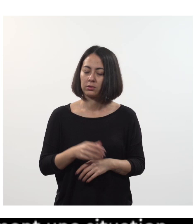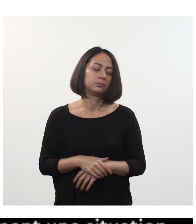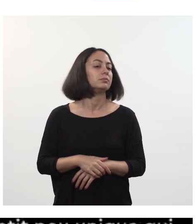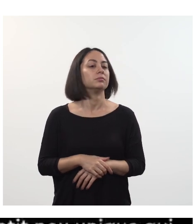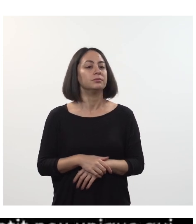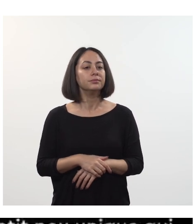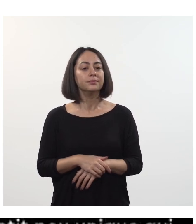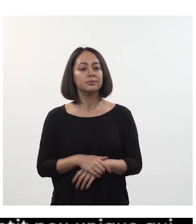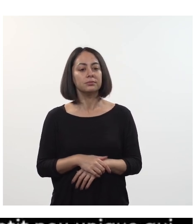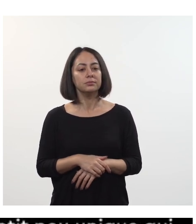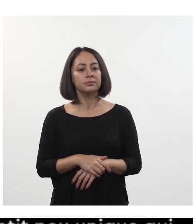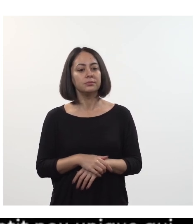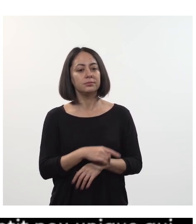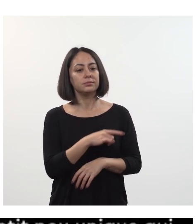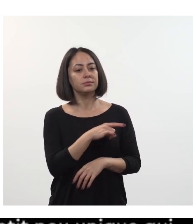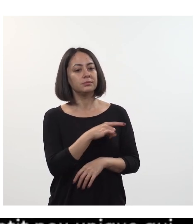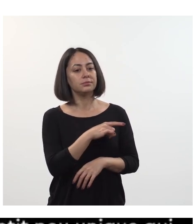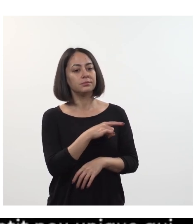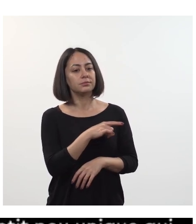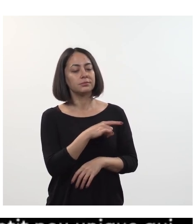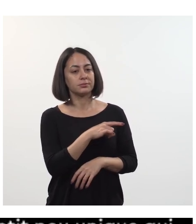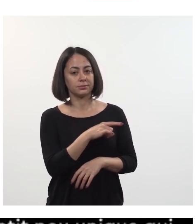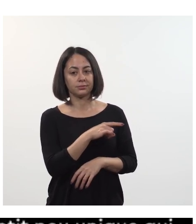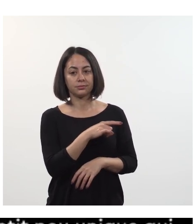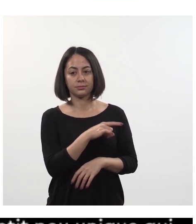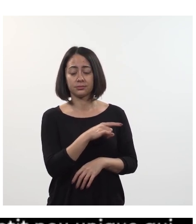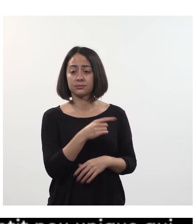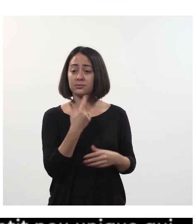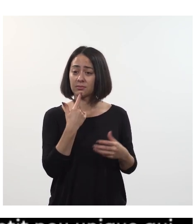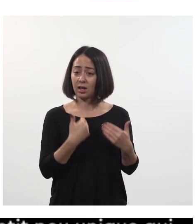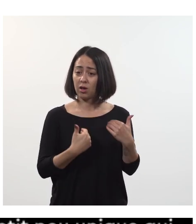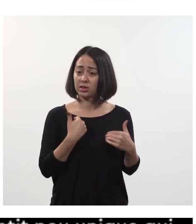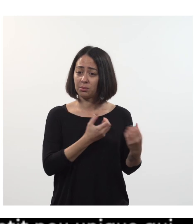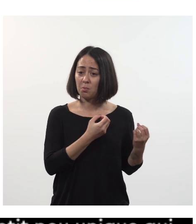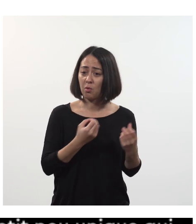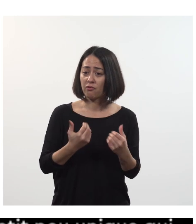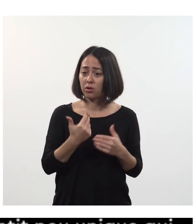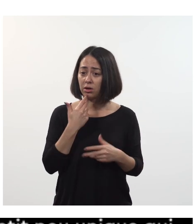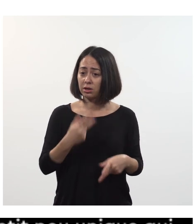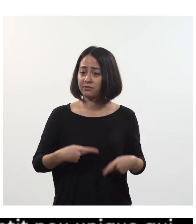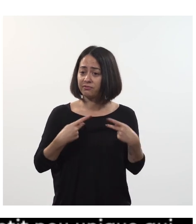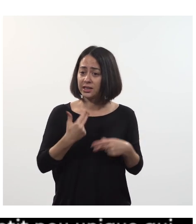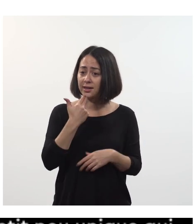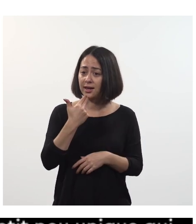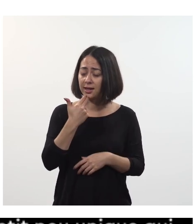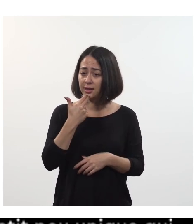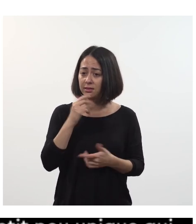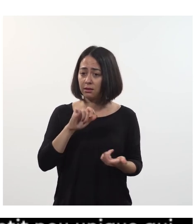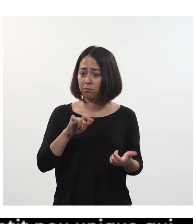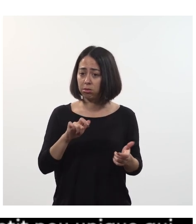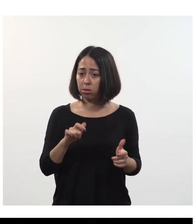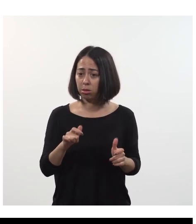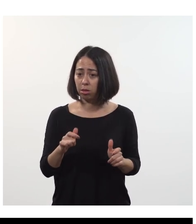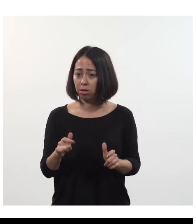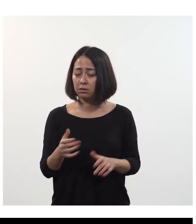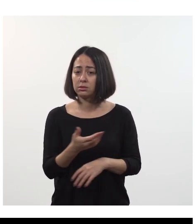handicap, il va pouvoir entraîner une diminution de la qualité de vie. Hein. Et puis aussi, il peut y avoir une altération de l'émoussement